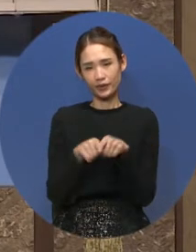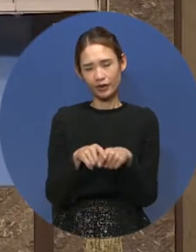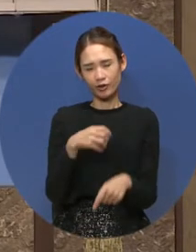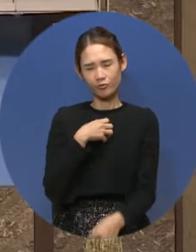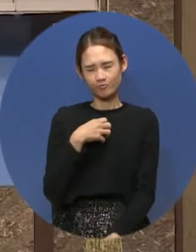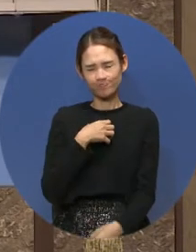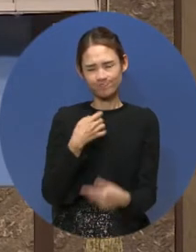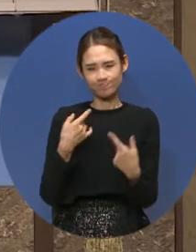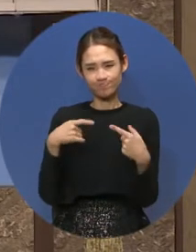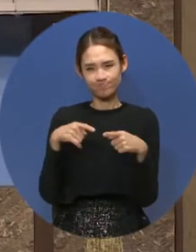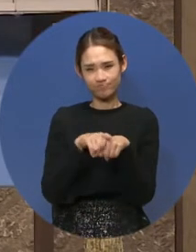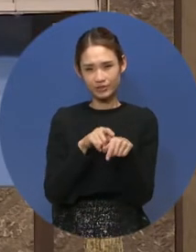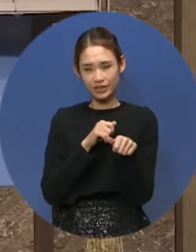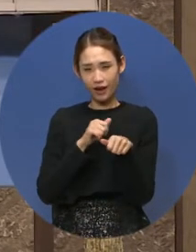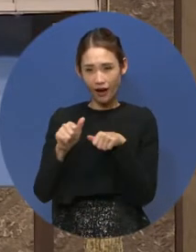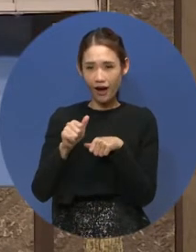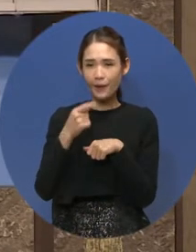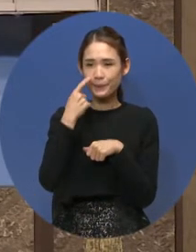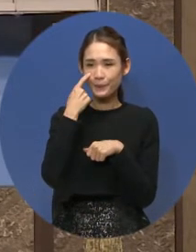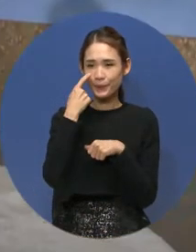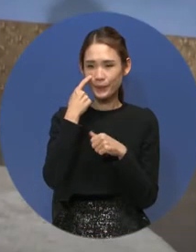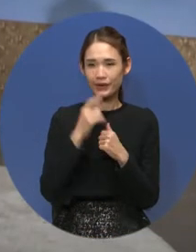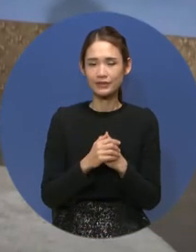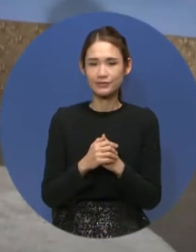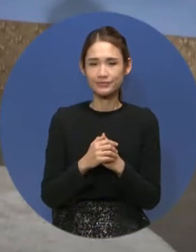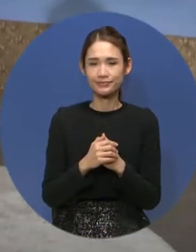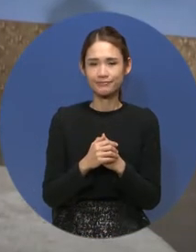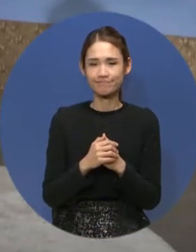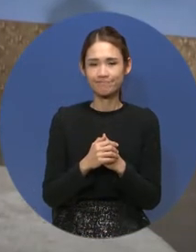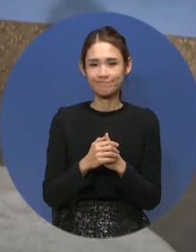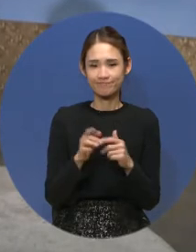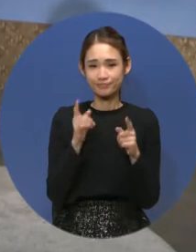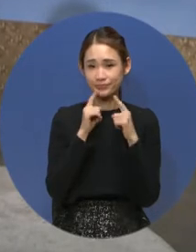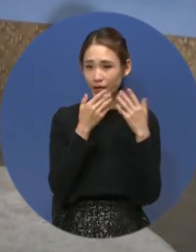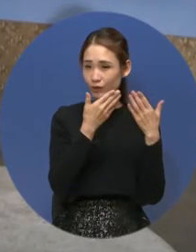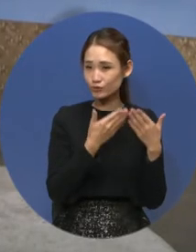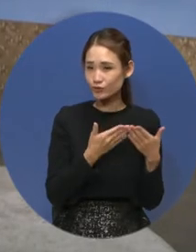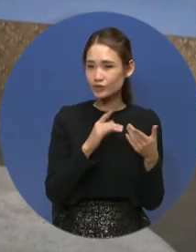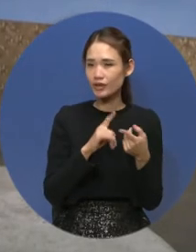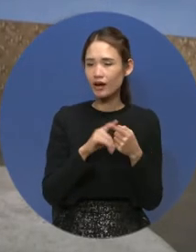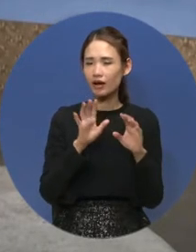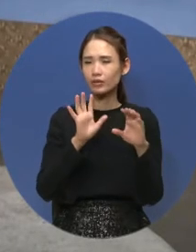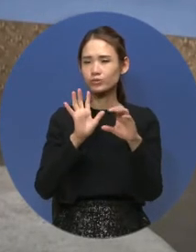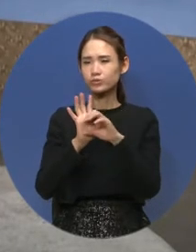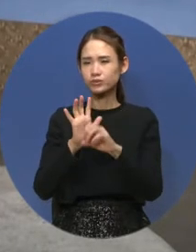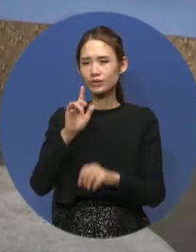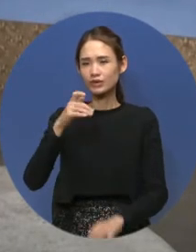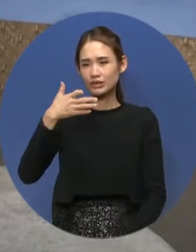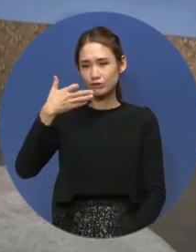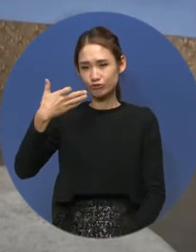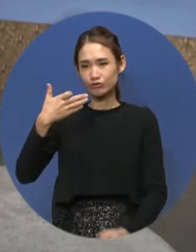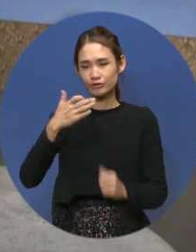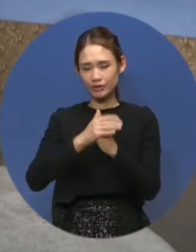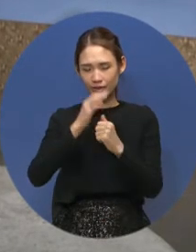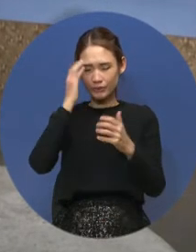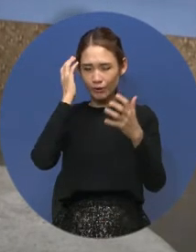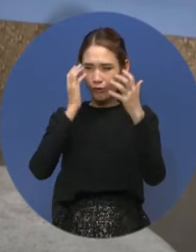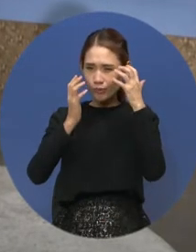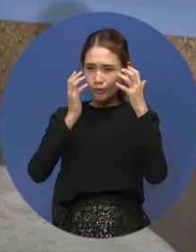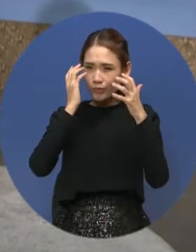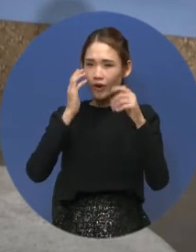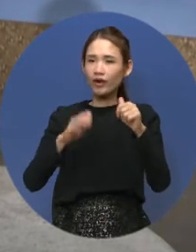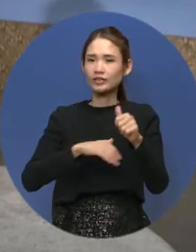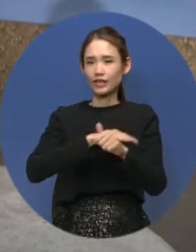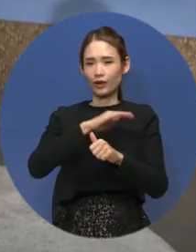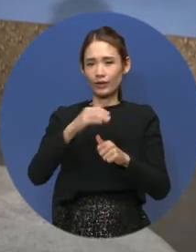위기 함께 이겨나가겠습니다. 네, 말씀해 주신 것처럼 이제 코로나19로 좀 혼란스러운 상황인데도 이렇게